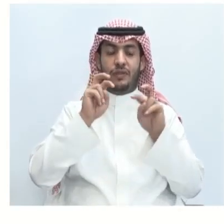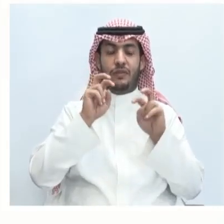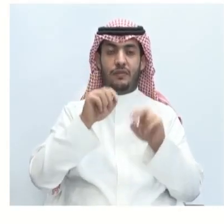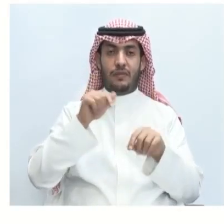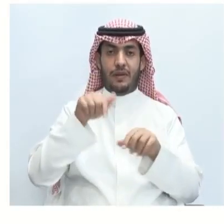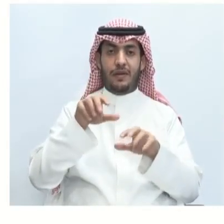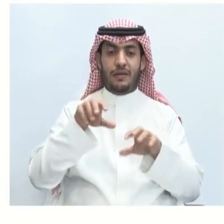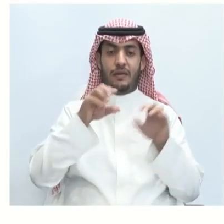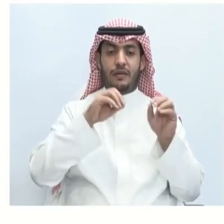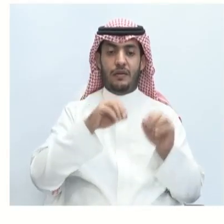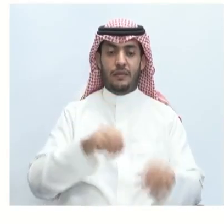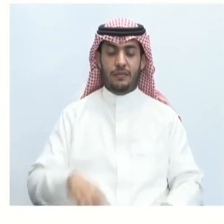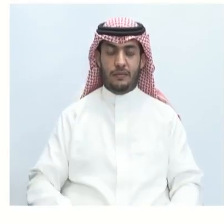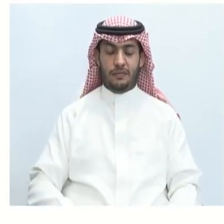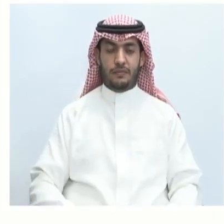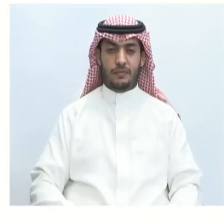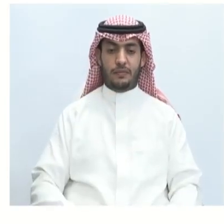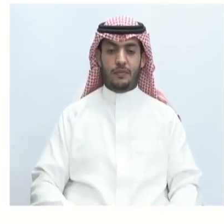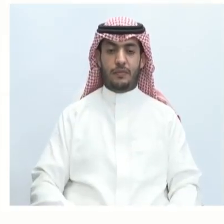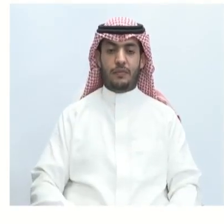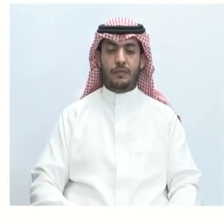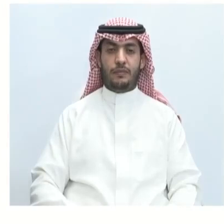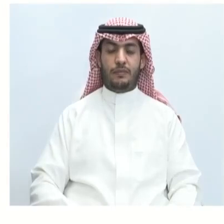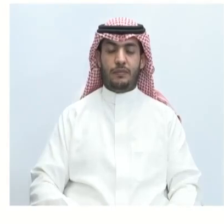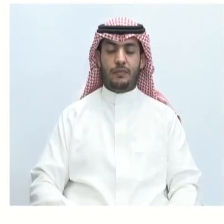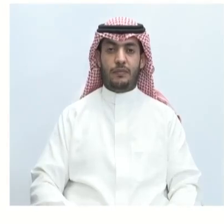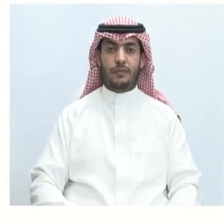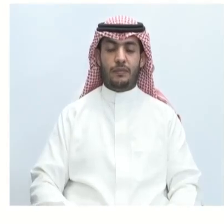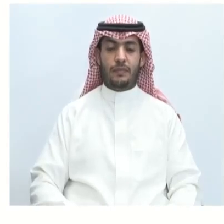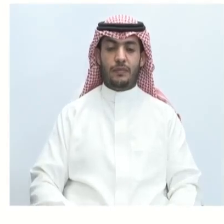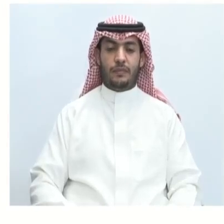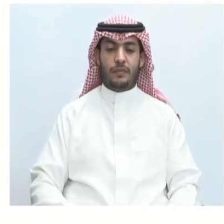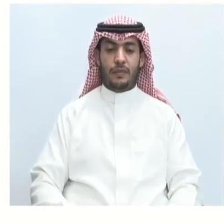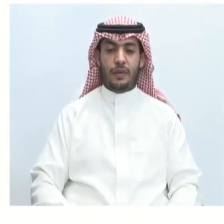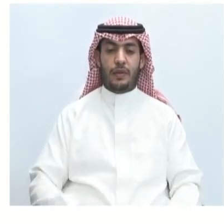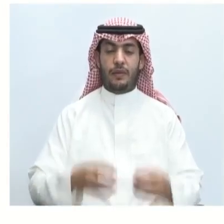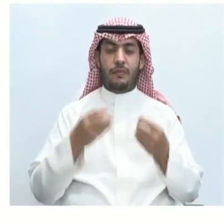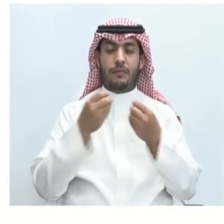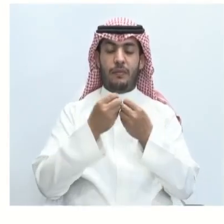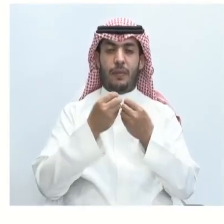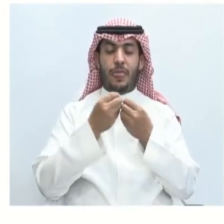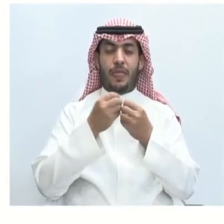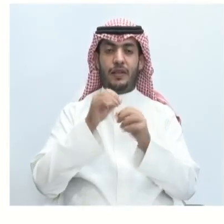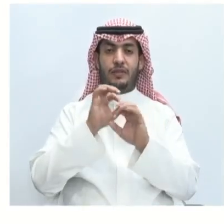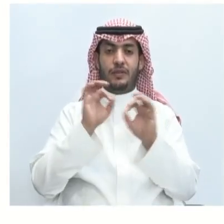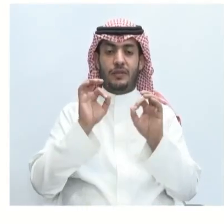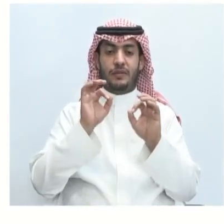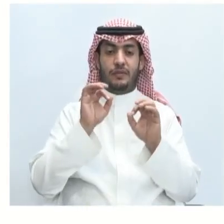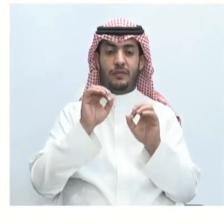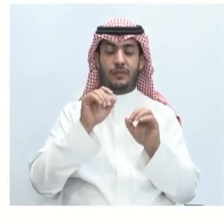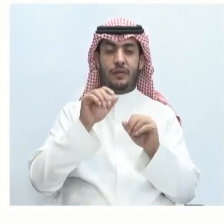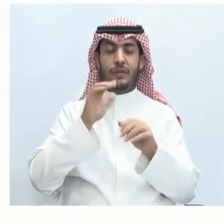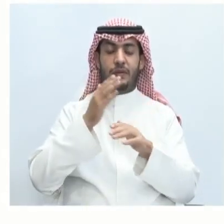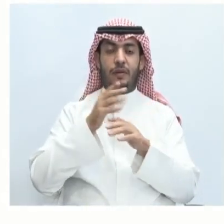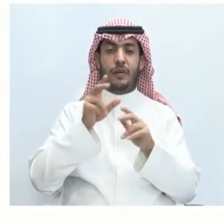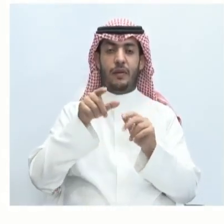الان ننطلق واياكم الى هذا المثال وهو امتداد للاستعداد السابق